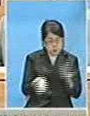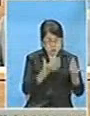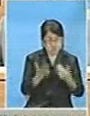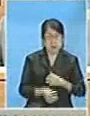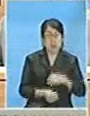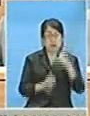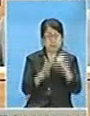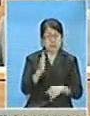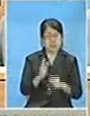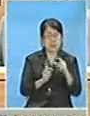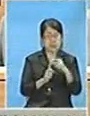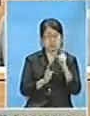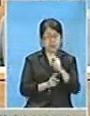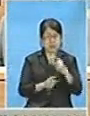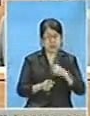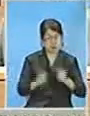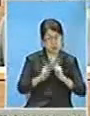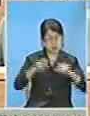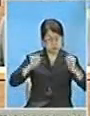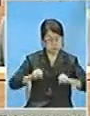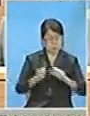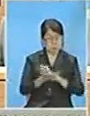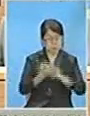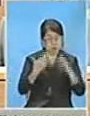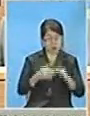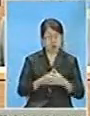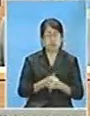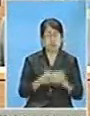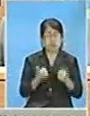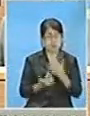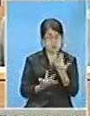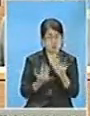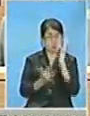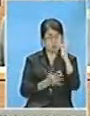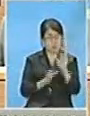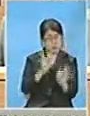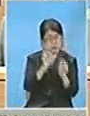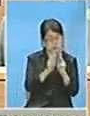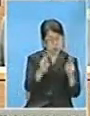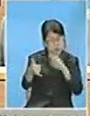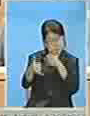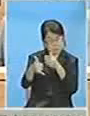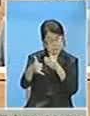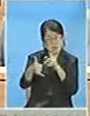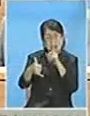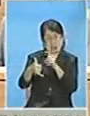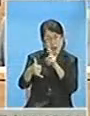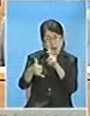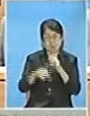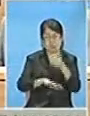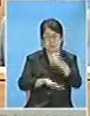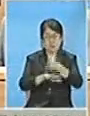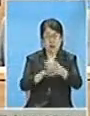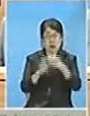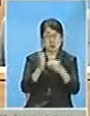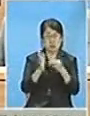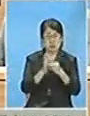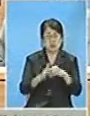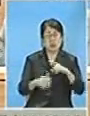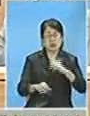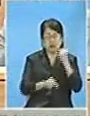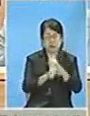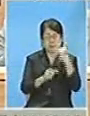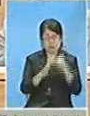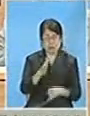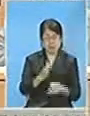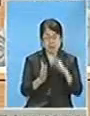ข้อตกลงของกบอกับกทมและจะตั้งกรรมการสอบสวนฐานขัดคำสั่งไม่ทำตามนโย